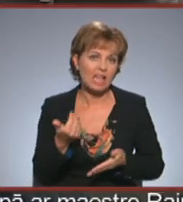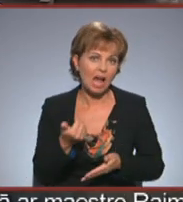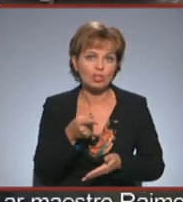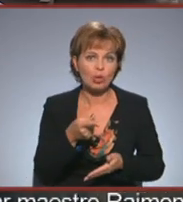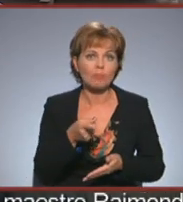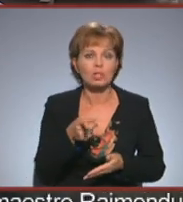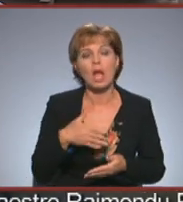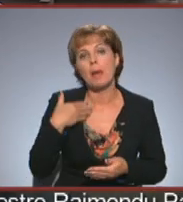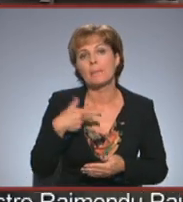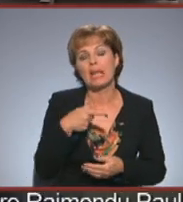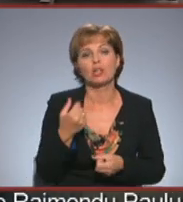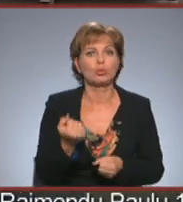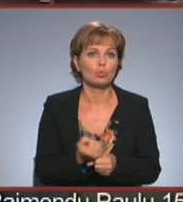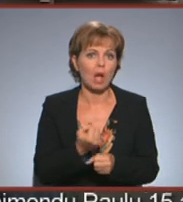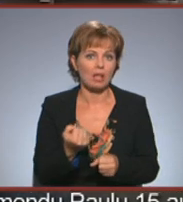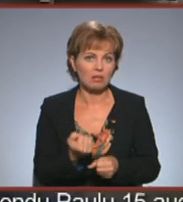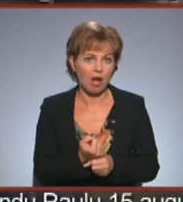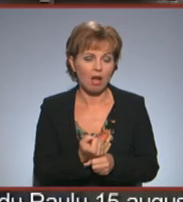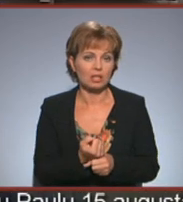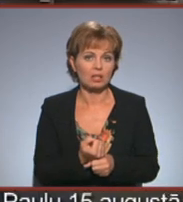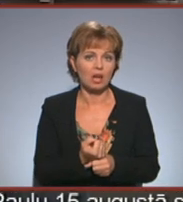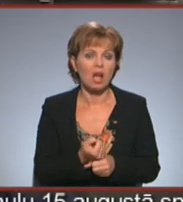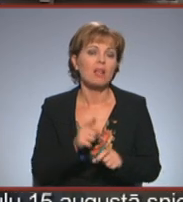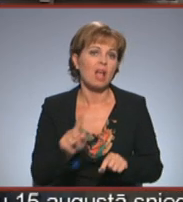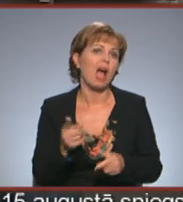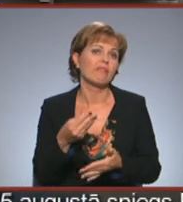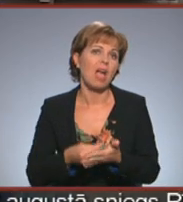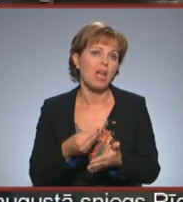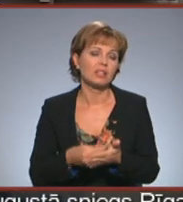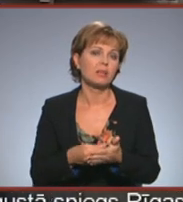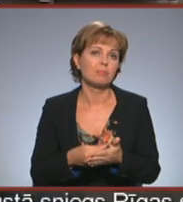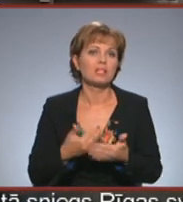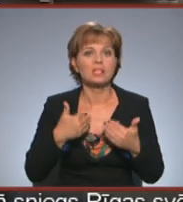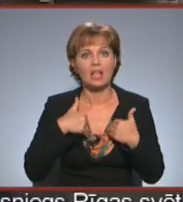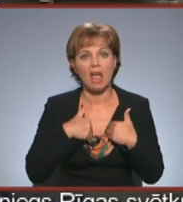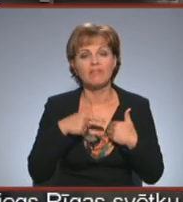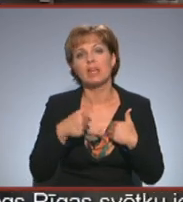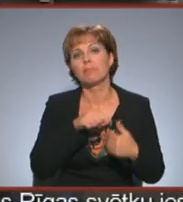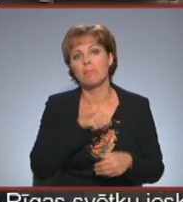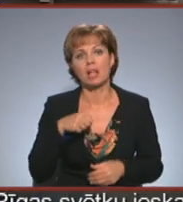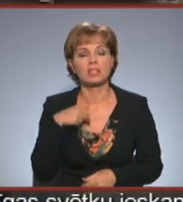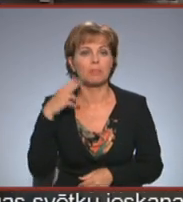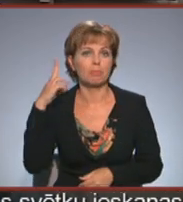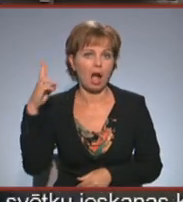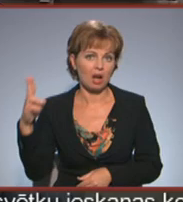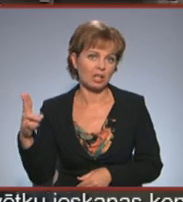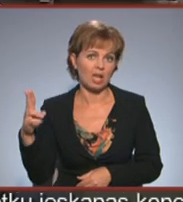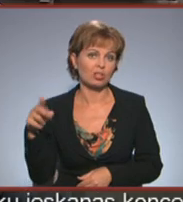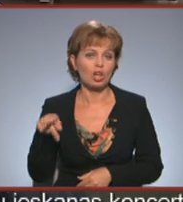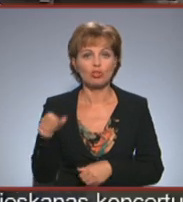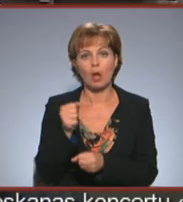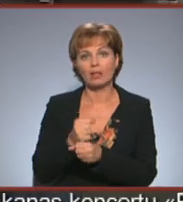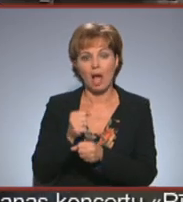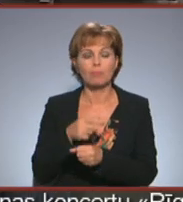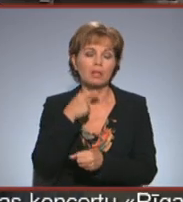mambalu taisīt, kas ir, ir tāda, tā ir vērtība pati sevi. Es esmu pilnīgi par to pārliecināts un ar šo darbu es arī